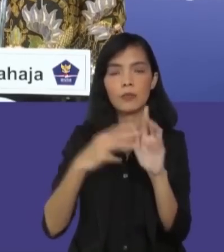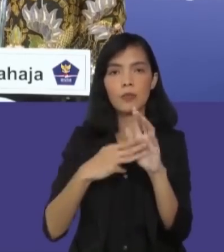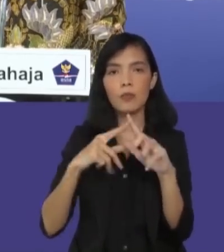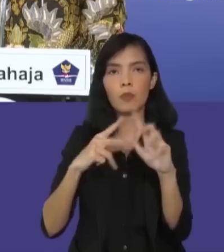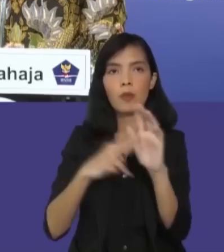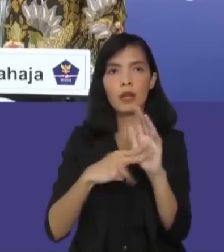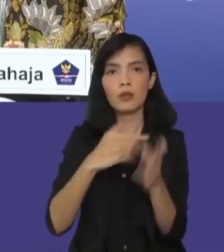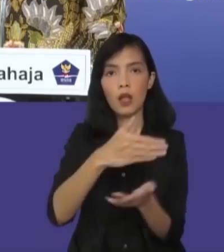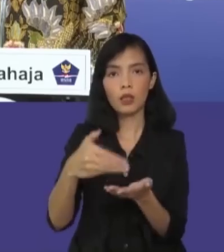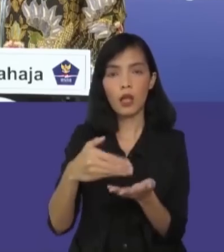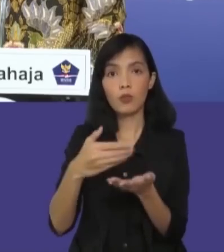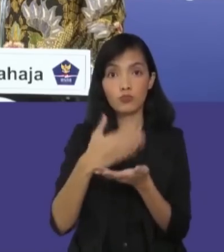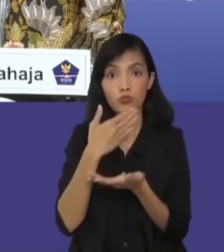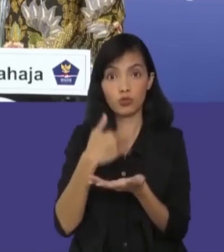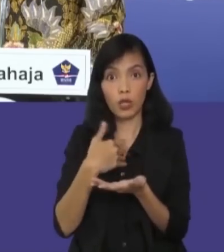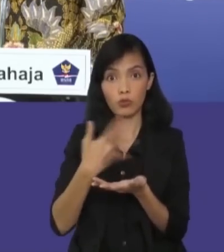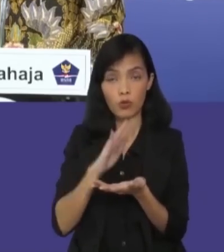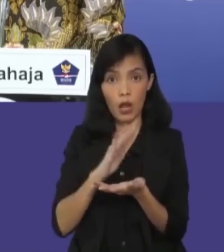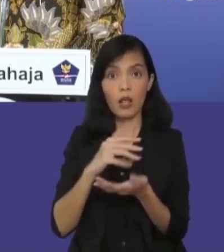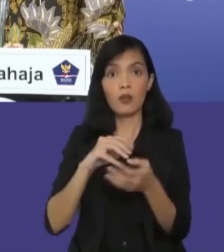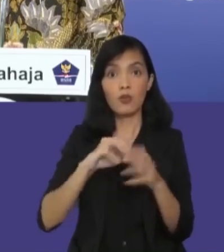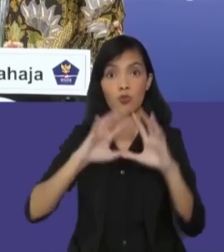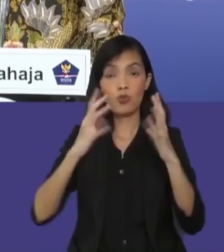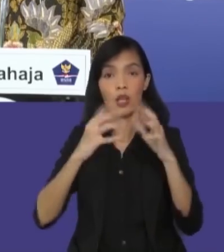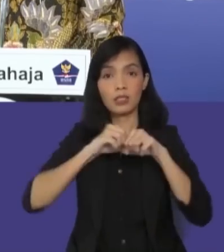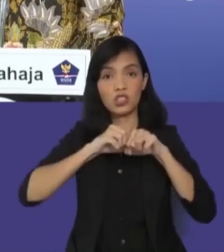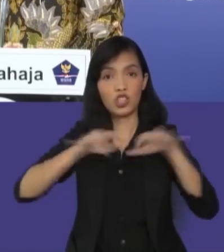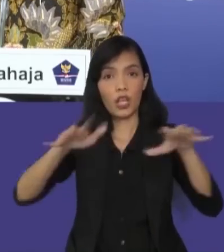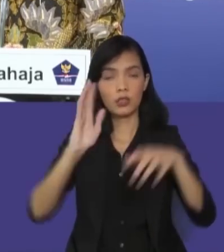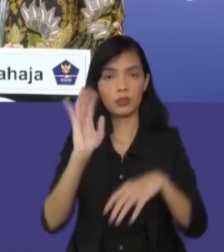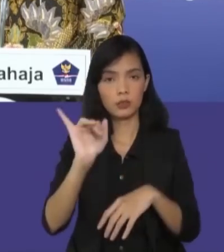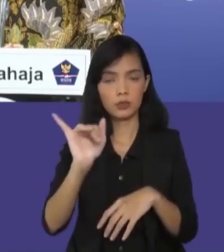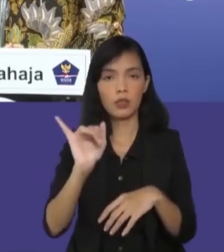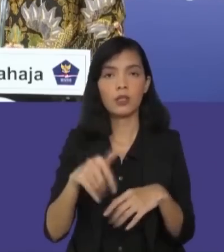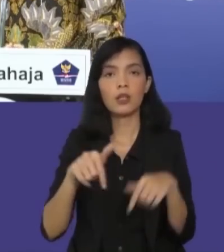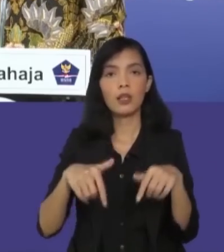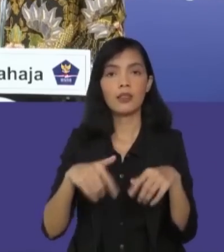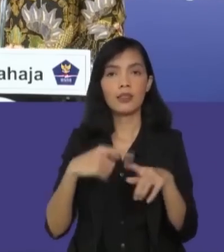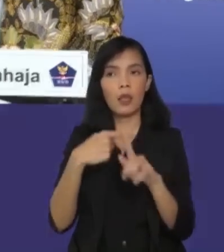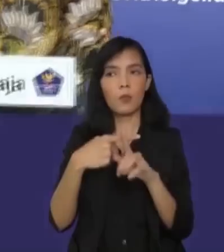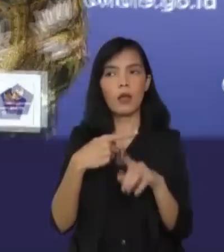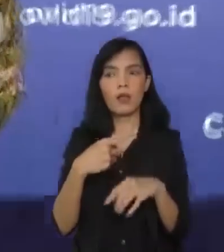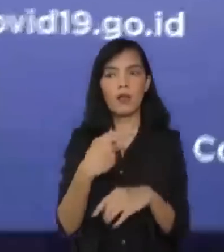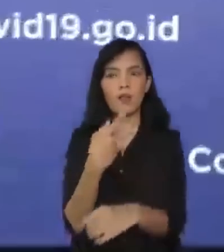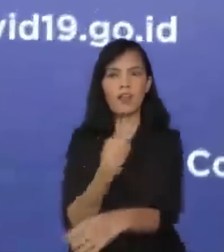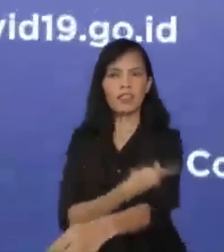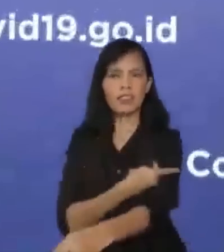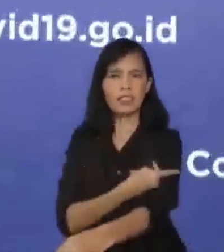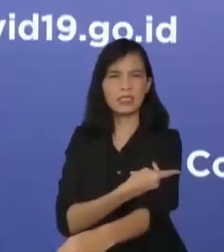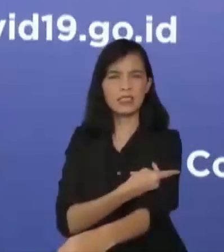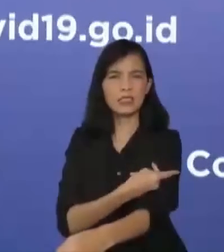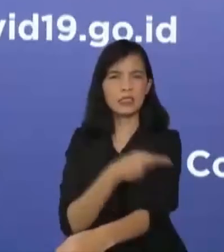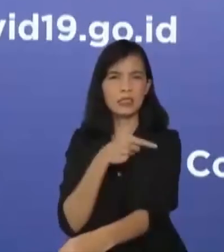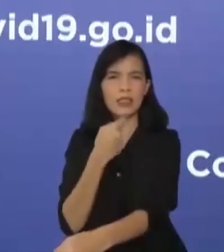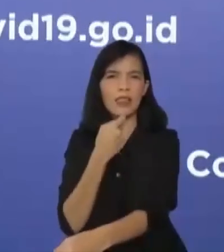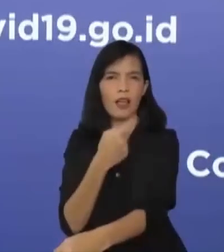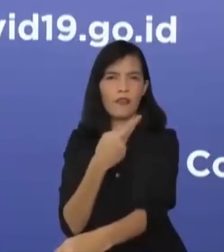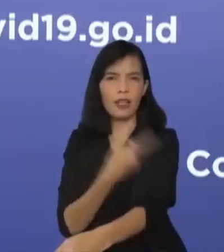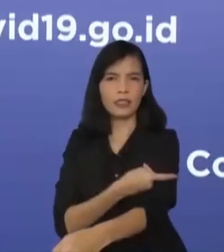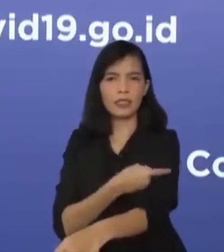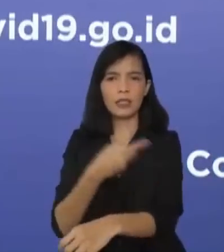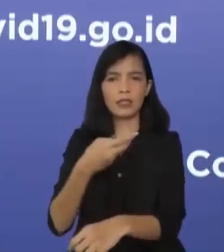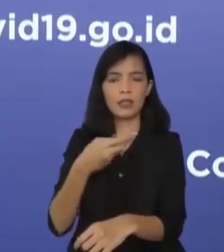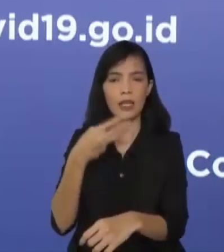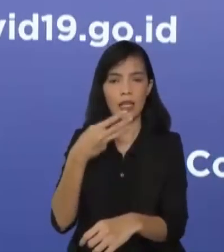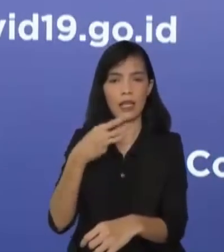internasional. Nah, selain whole genome sequencing untuk virus saat ini, untuk vaksin maksud saya,